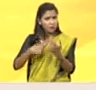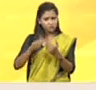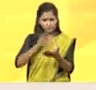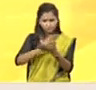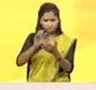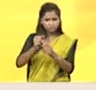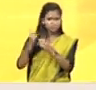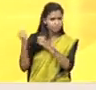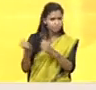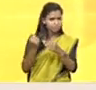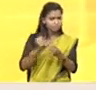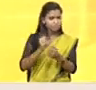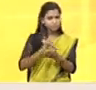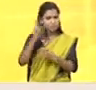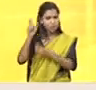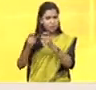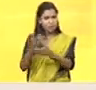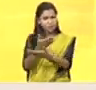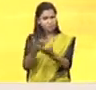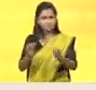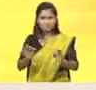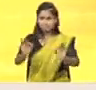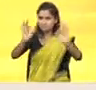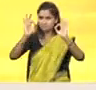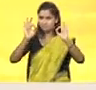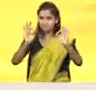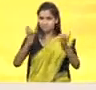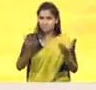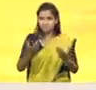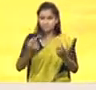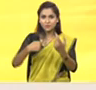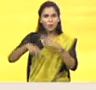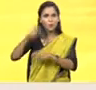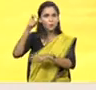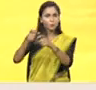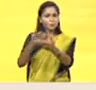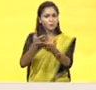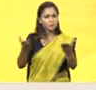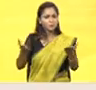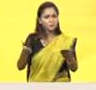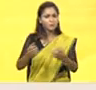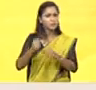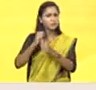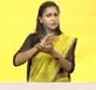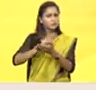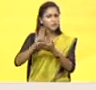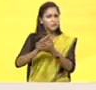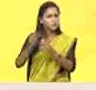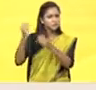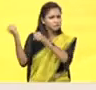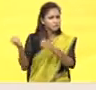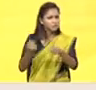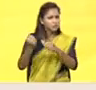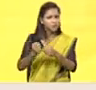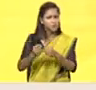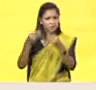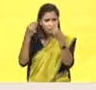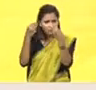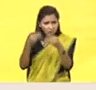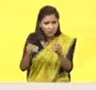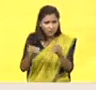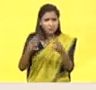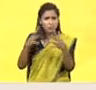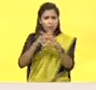ने कमाल कर दिया है। इन भाई बहनों ने हमें वेस्ट टू वेल्थ का